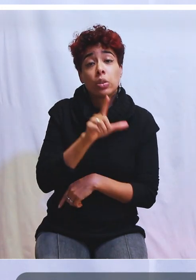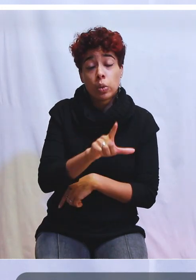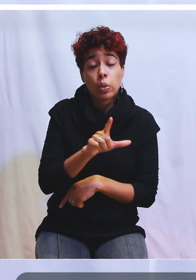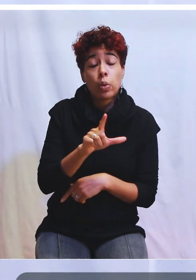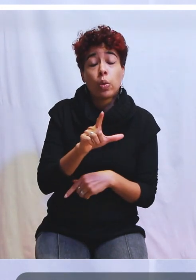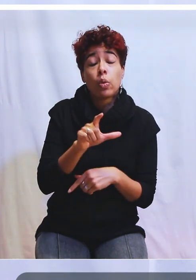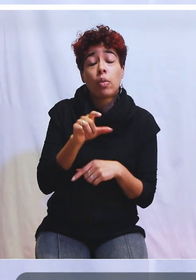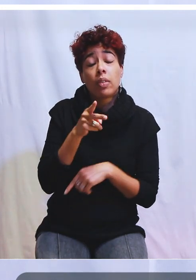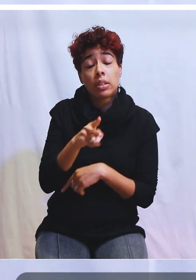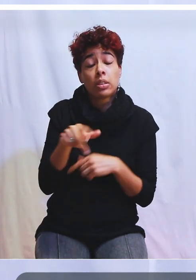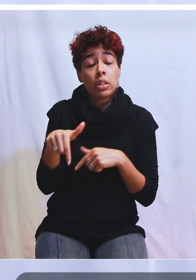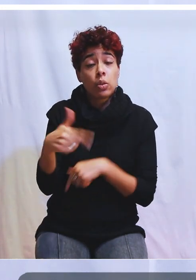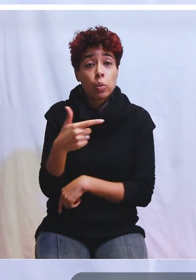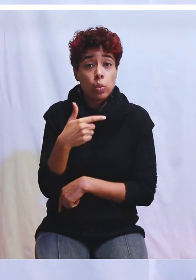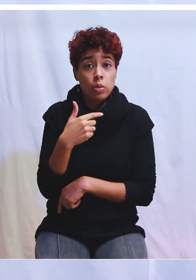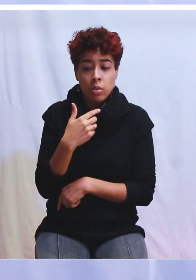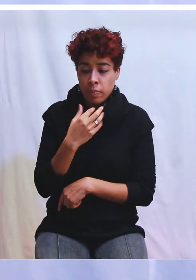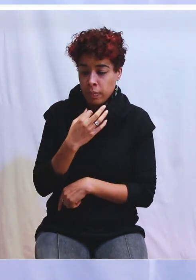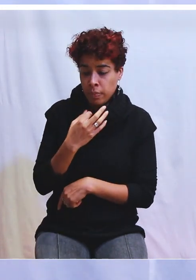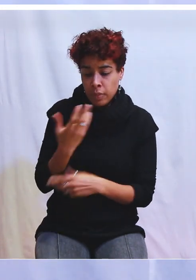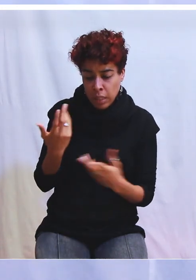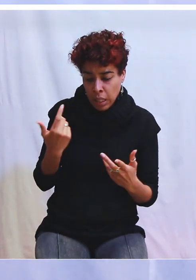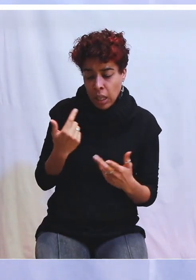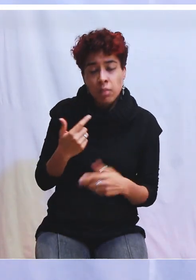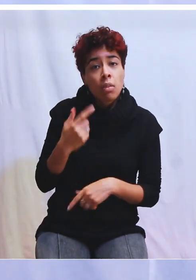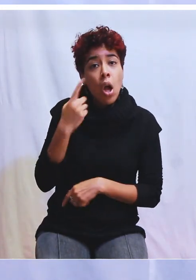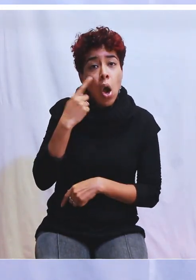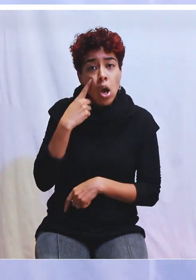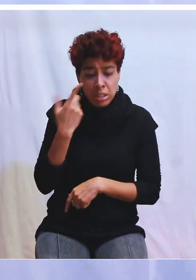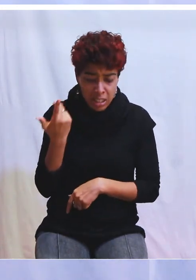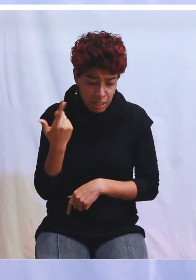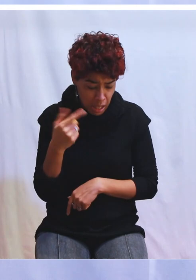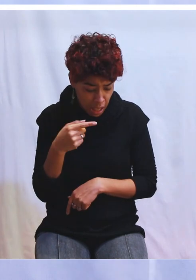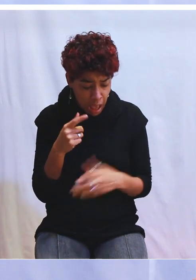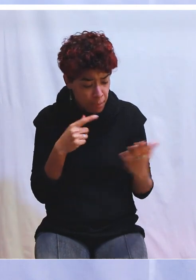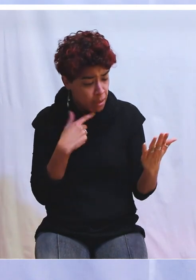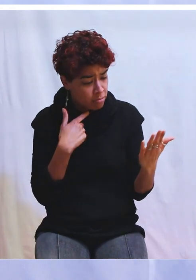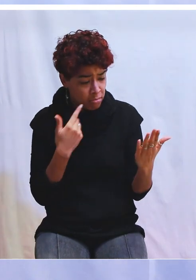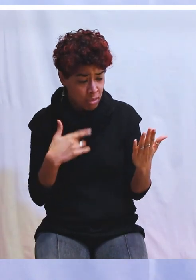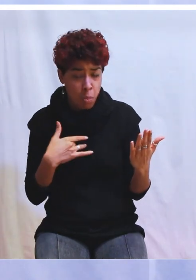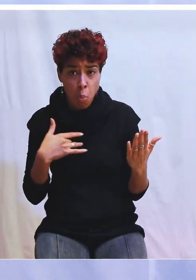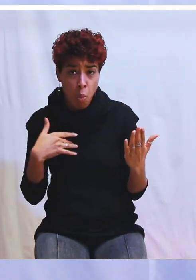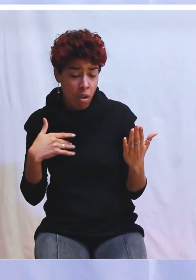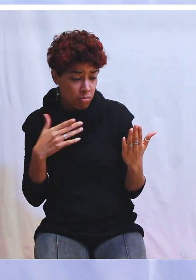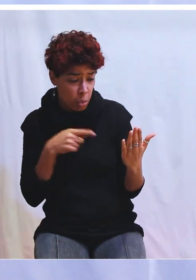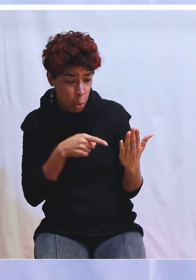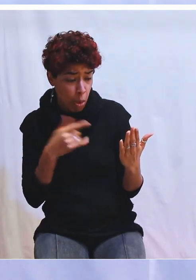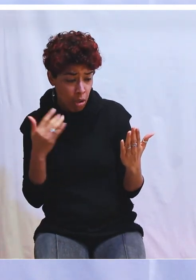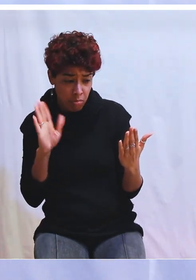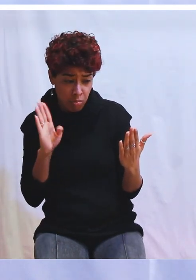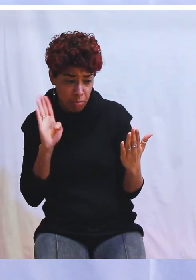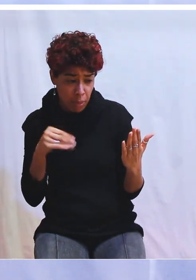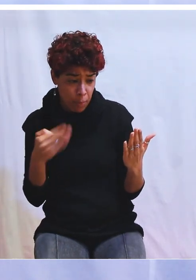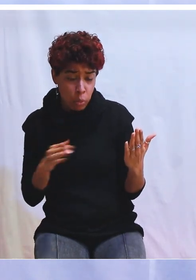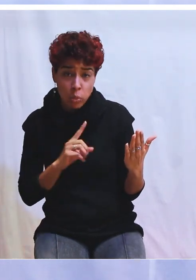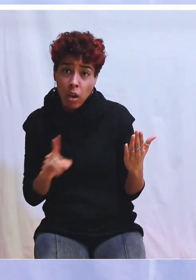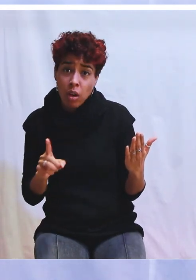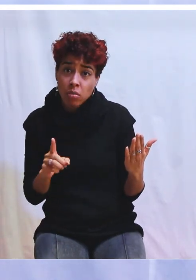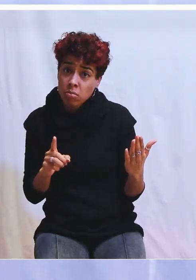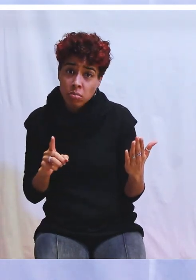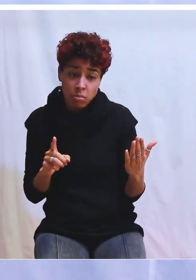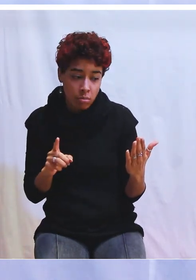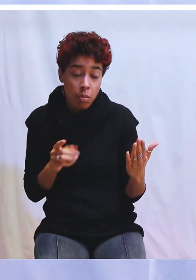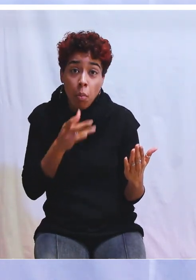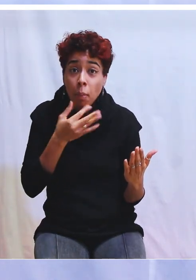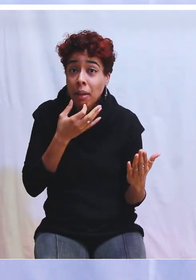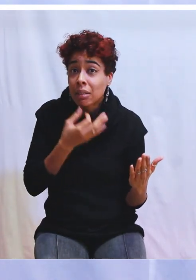main, je n'ai pas besoin de toi. On a besoin les uns des autres. On a tous des niveaux différents, on a tous des avancées différentes, mais Dieu nous appelle à